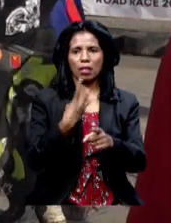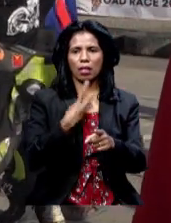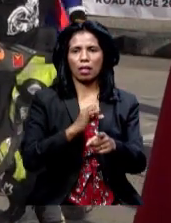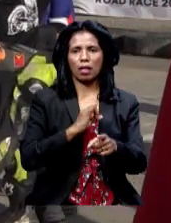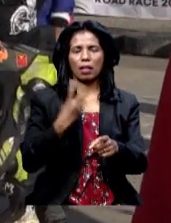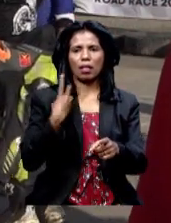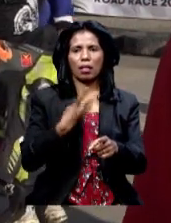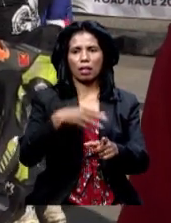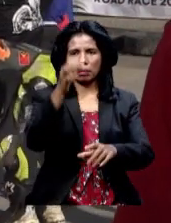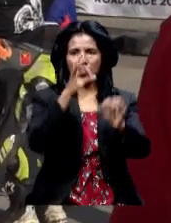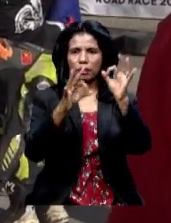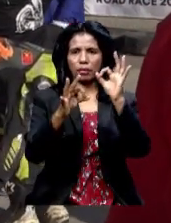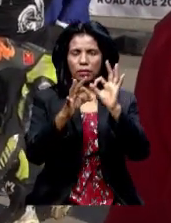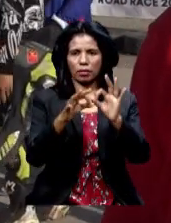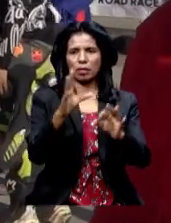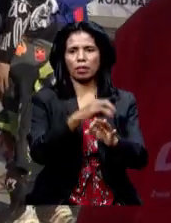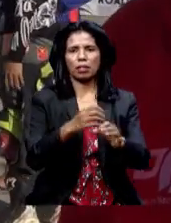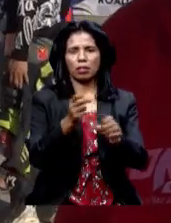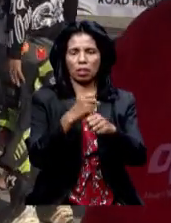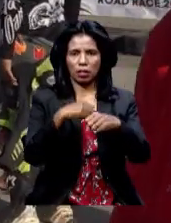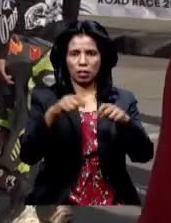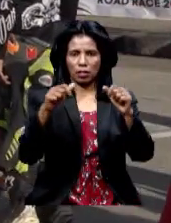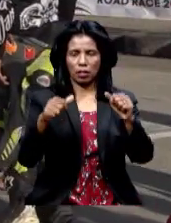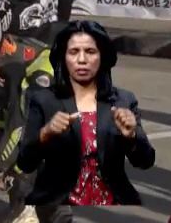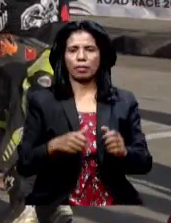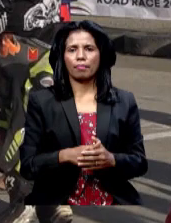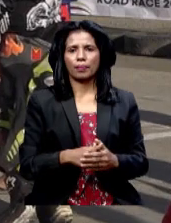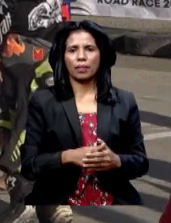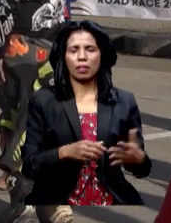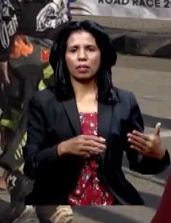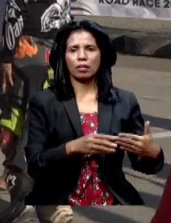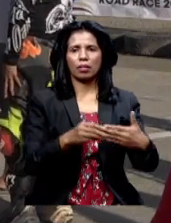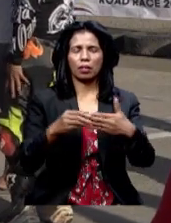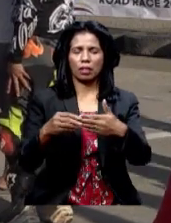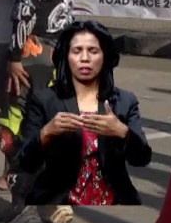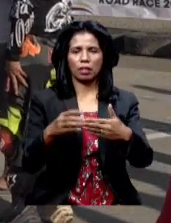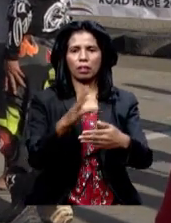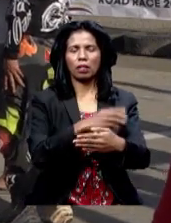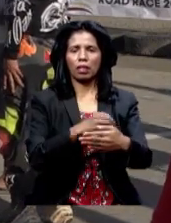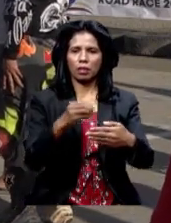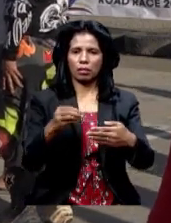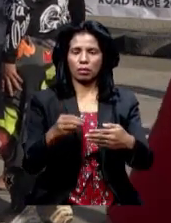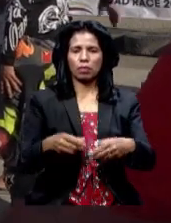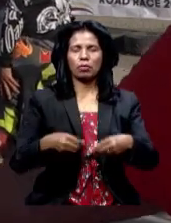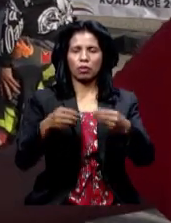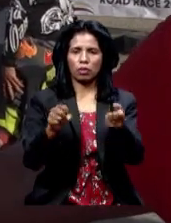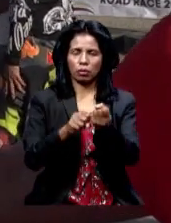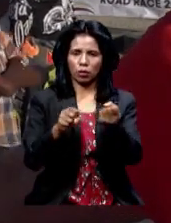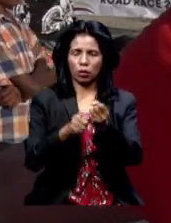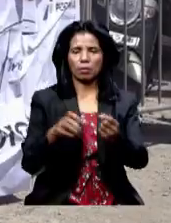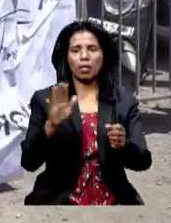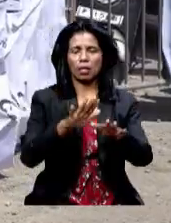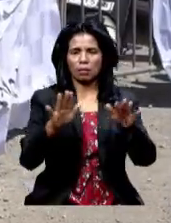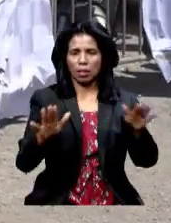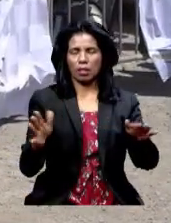bahwa event yang dilaksanakan ini akan mendorong dan memberikan semangat buat anak-anak muda terus berprestasi di